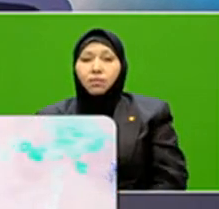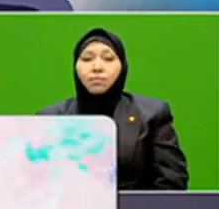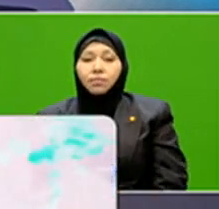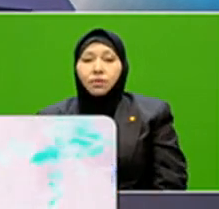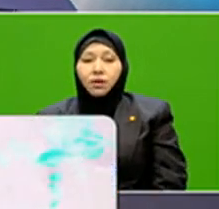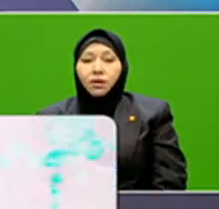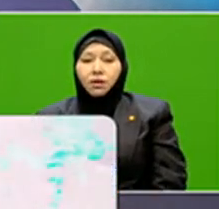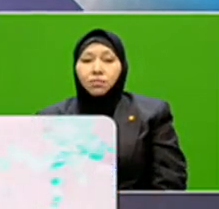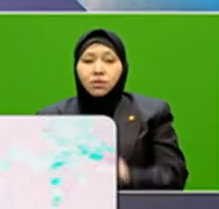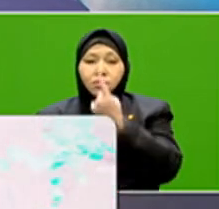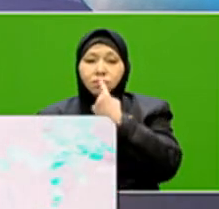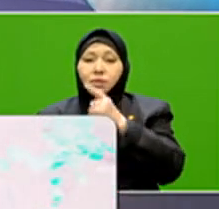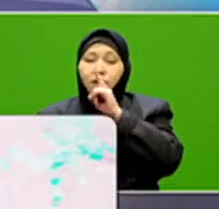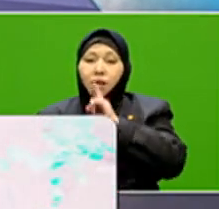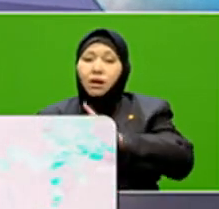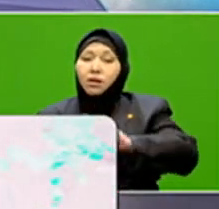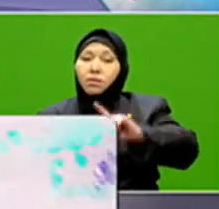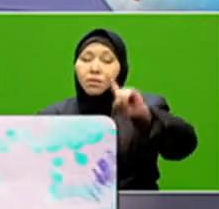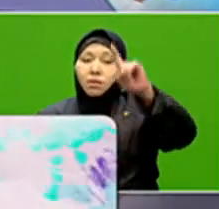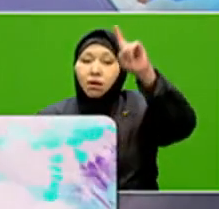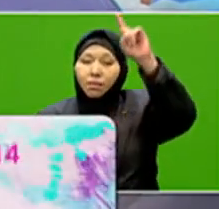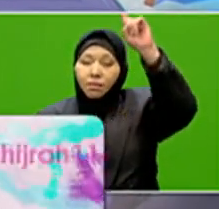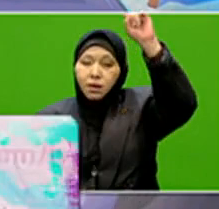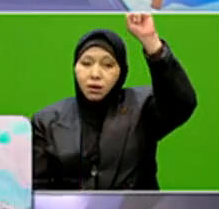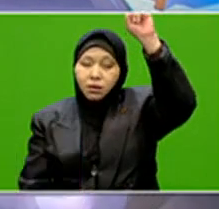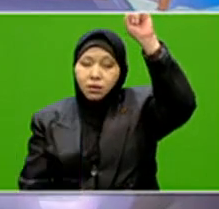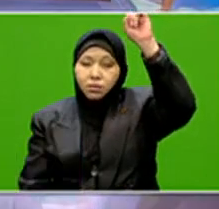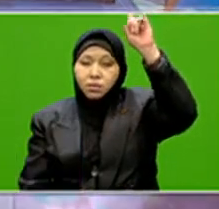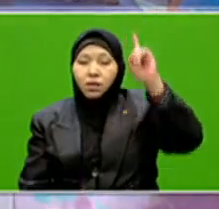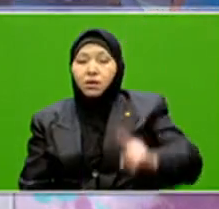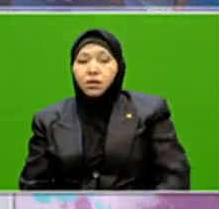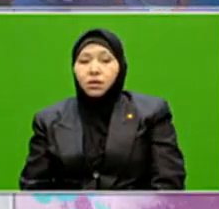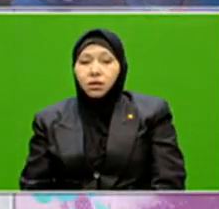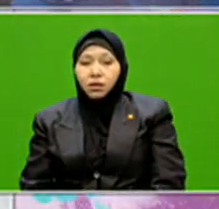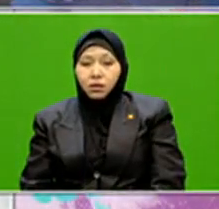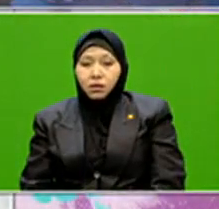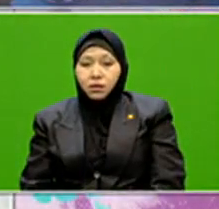الرجيم بسم الله الرحمن